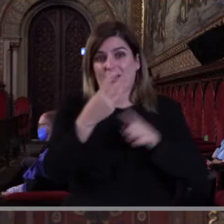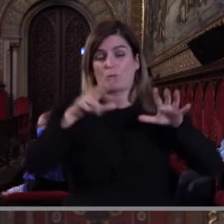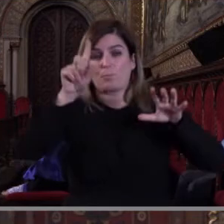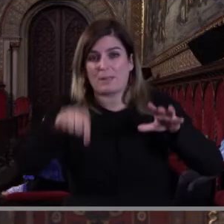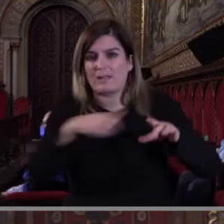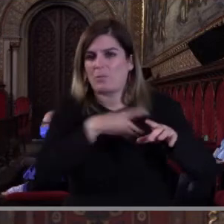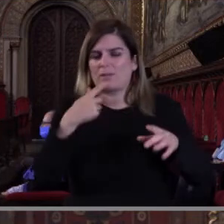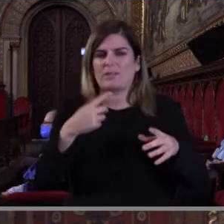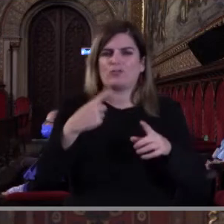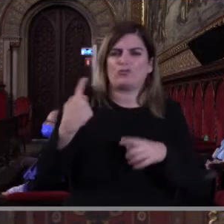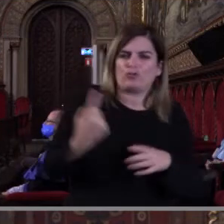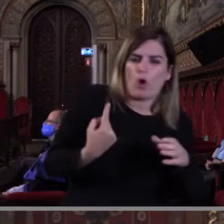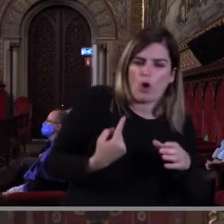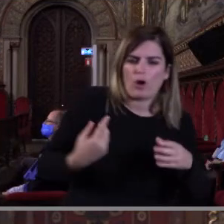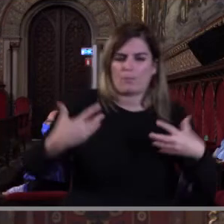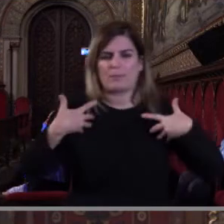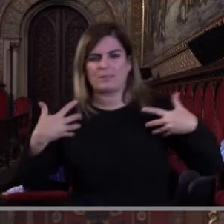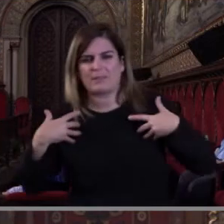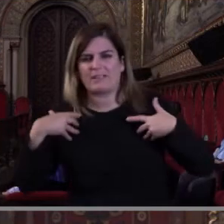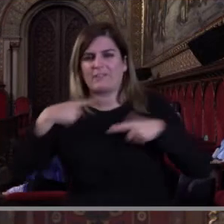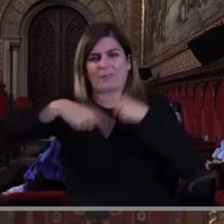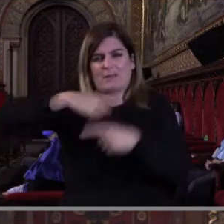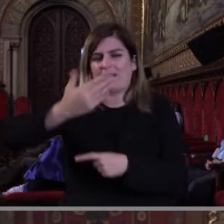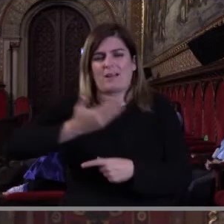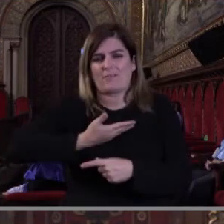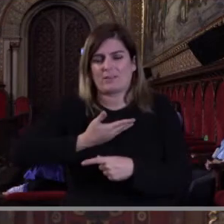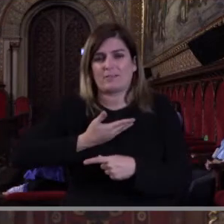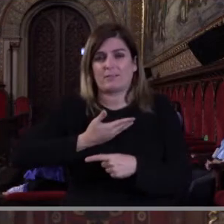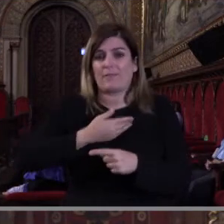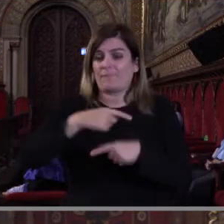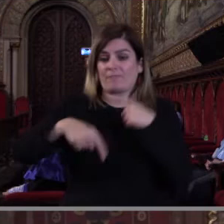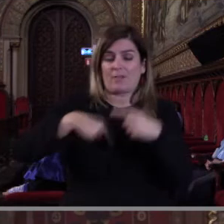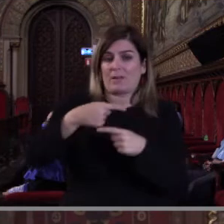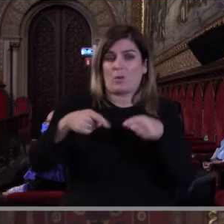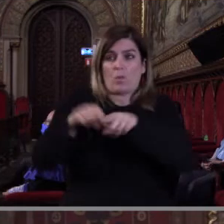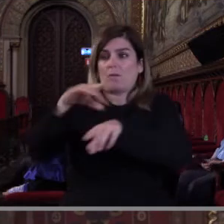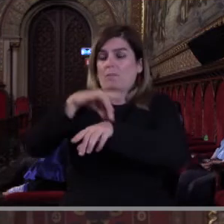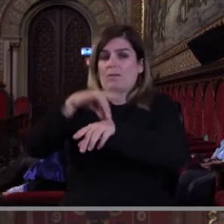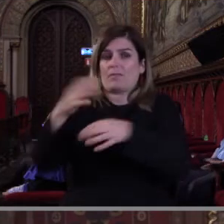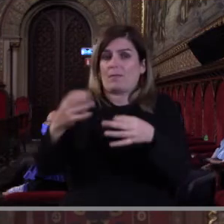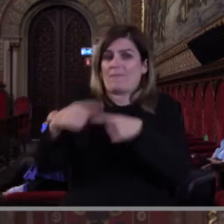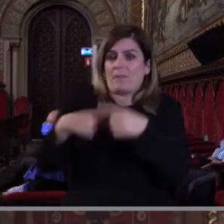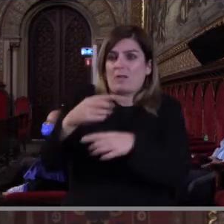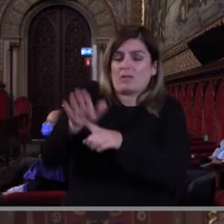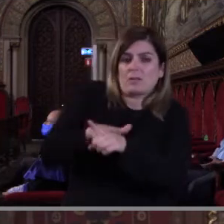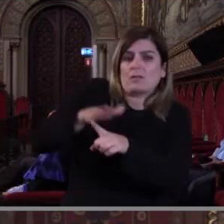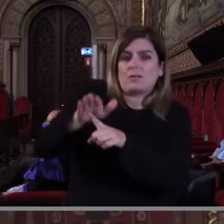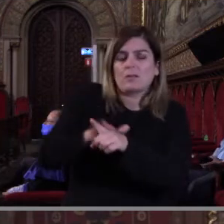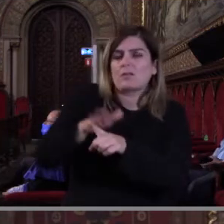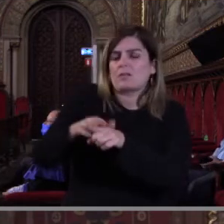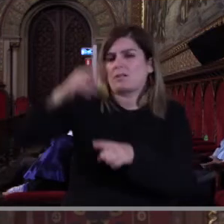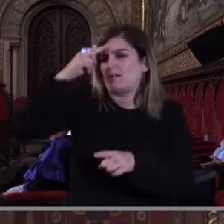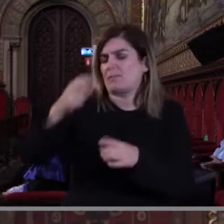ha solitud i hi ha un impacte real amb les famílies, a les quals, com els pacients, cal acompanyar i tractar sempre amb el